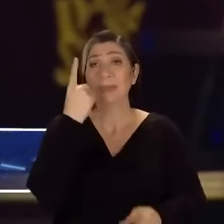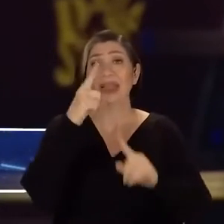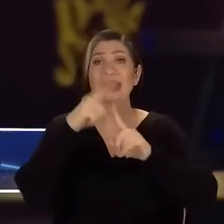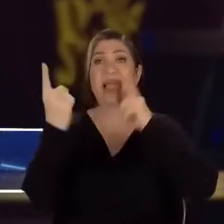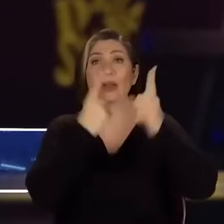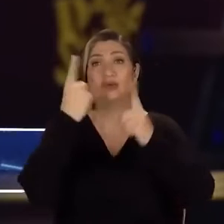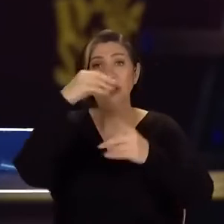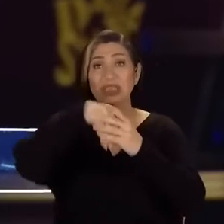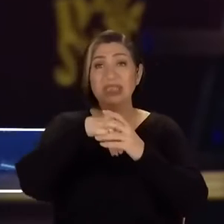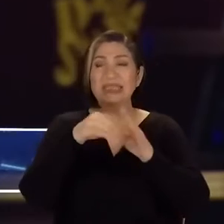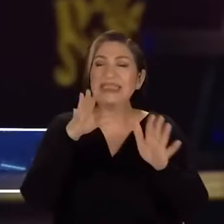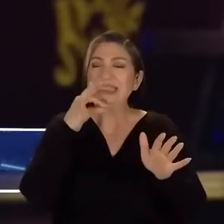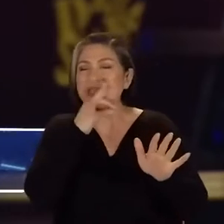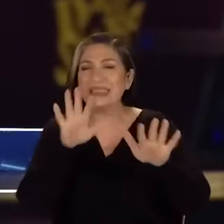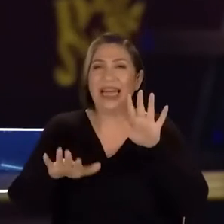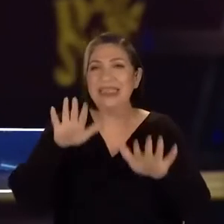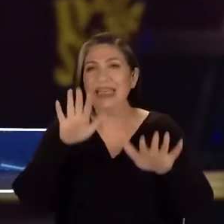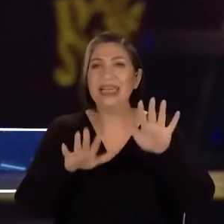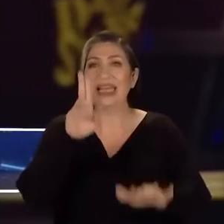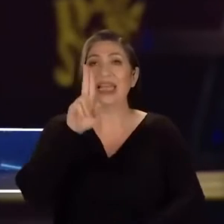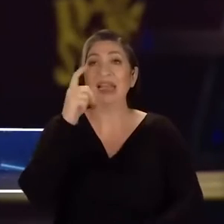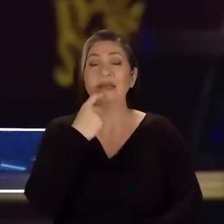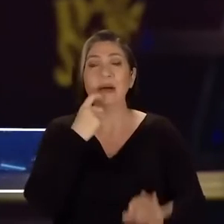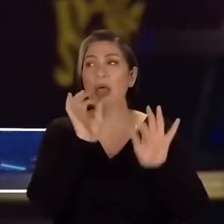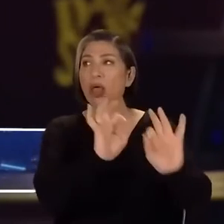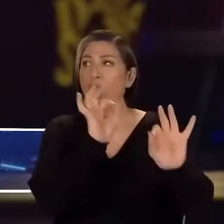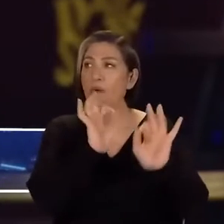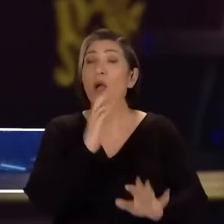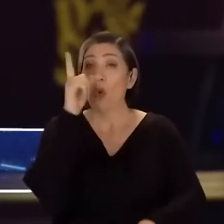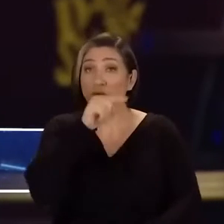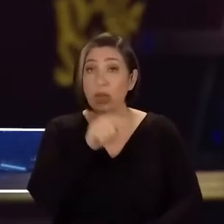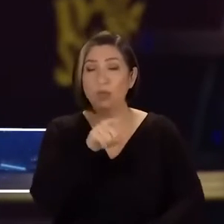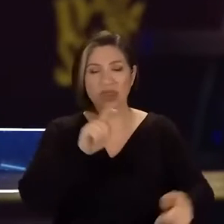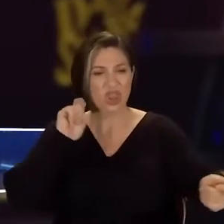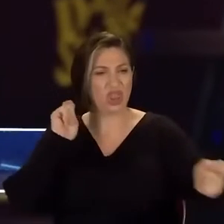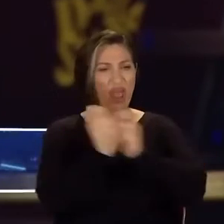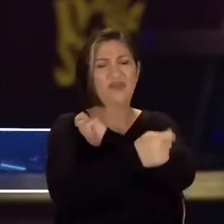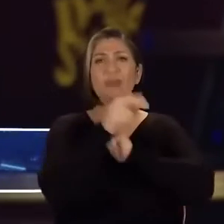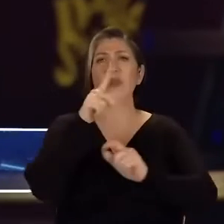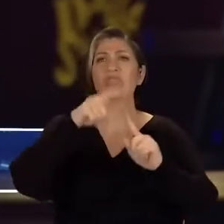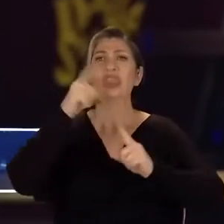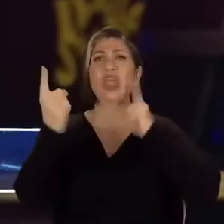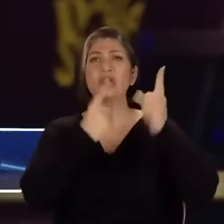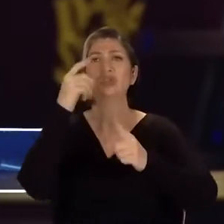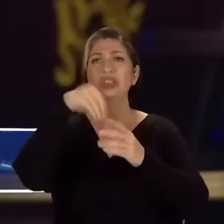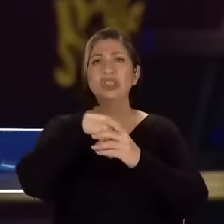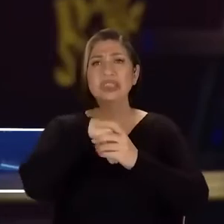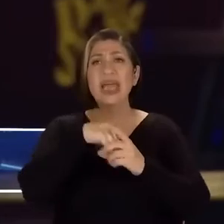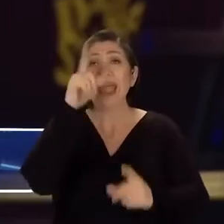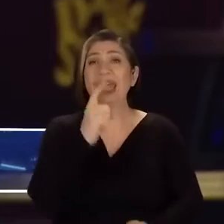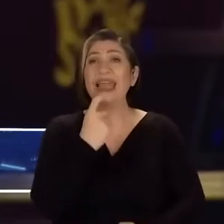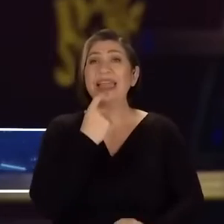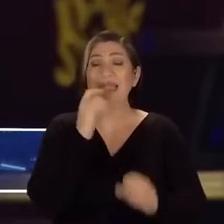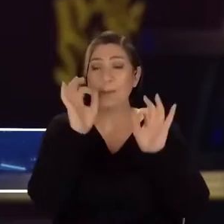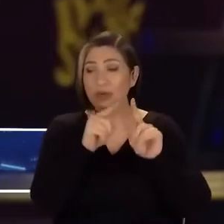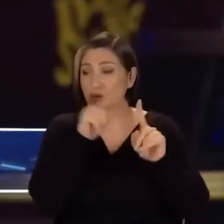olan bir teknoloji içerisinde neredeyse 7 yıldır faaliyet gösteren bir marka. O yüzden bu devrim niteliğindeki teknolojide de ilk yıllarından beri neredeyse